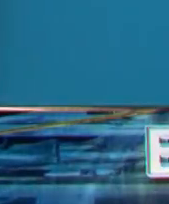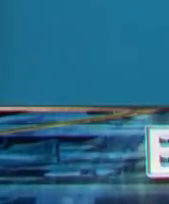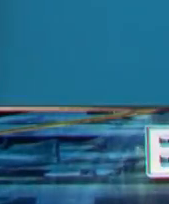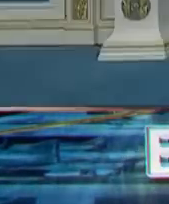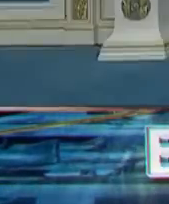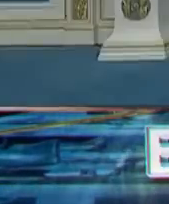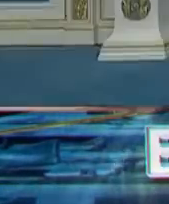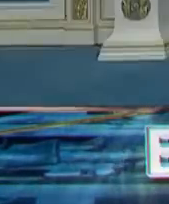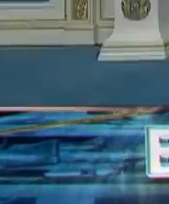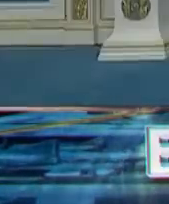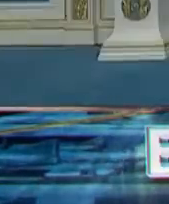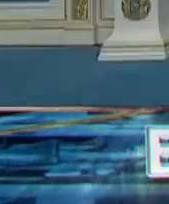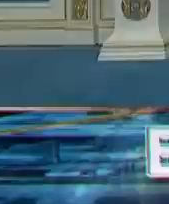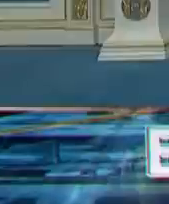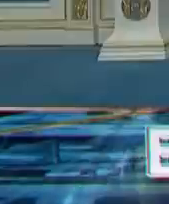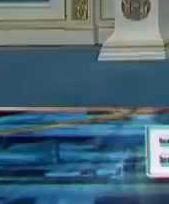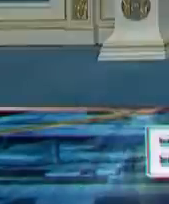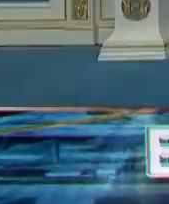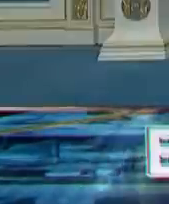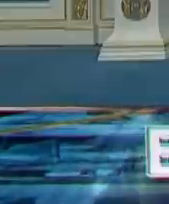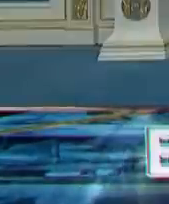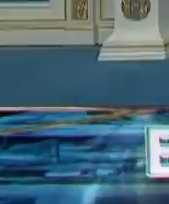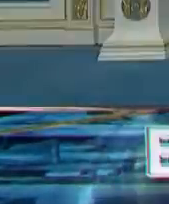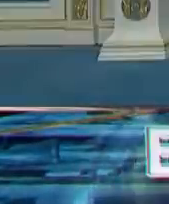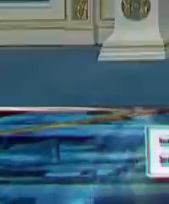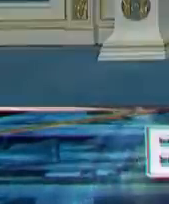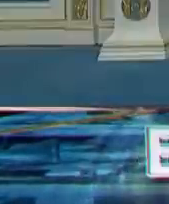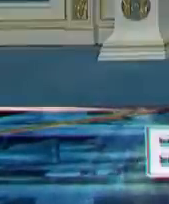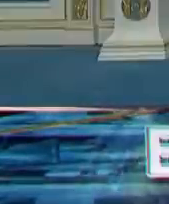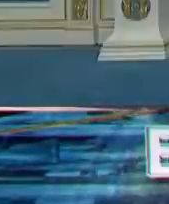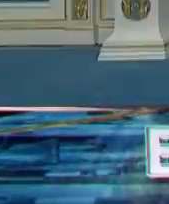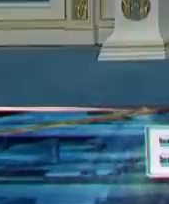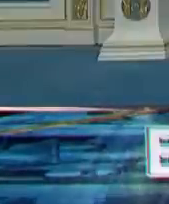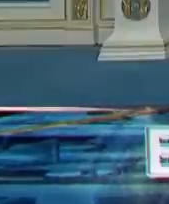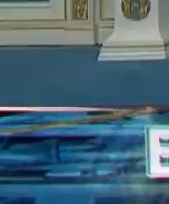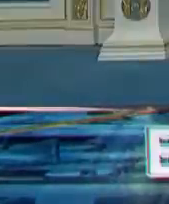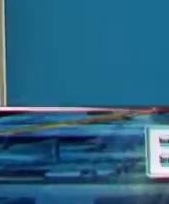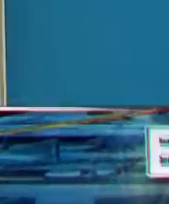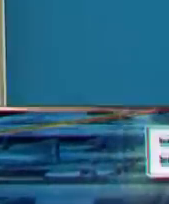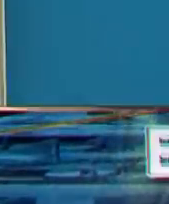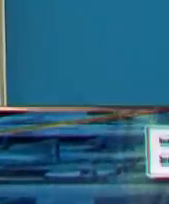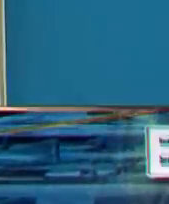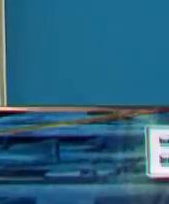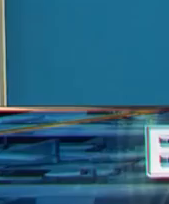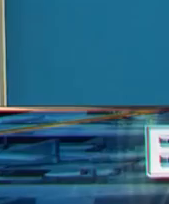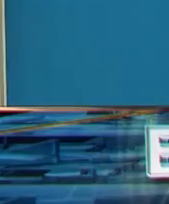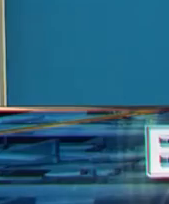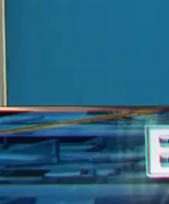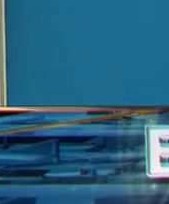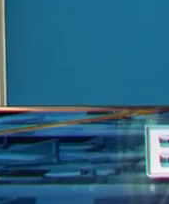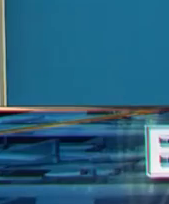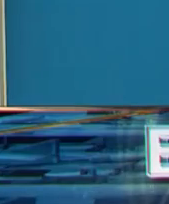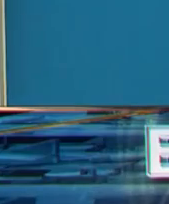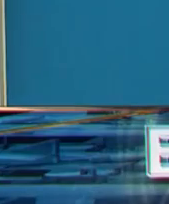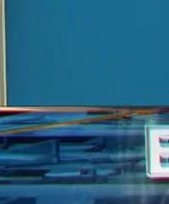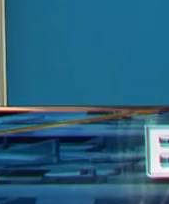Мемлекет басшысы мәлімдеме жасады, үкіметке 8 маңызды тапсырма берді, халықты сабырға шақырды. Уақытша қиындық.